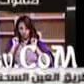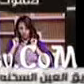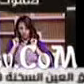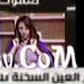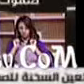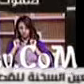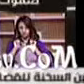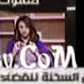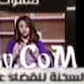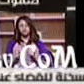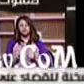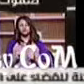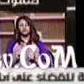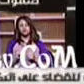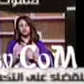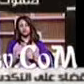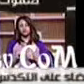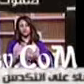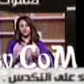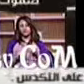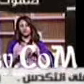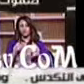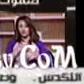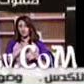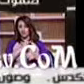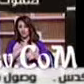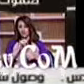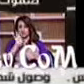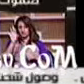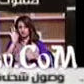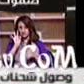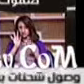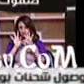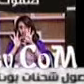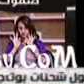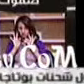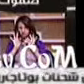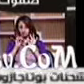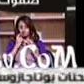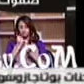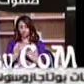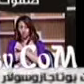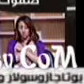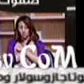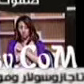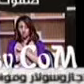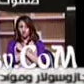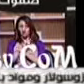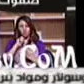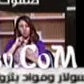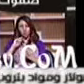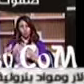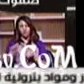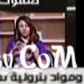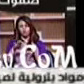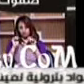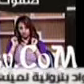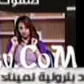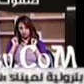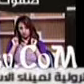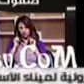كله او في فحنا رشحنا الاسم ولكن مساله اختياره للاقصر على وجه التحديد احنا قلنا كلام واضح صريح